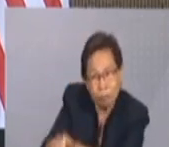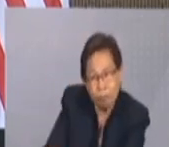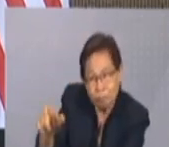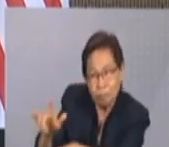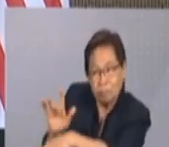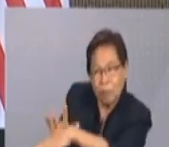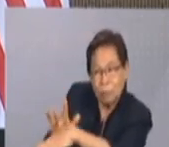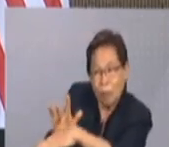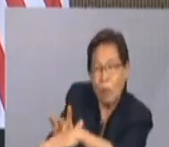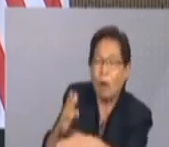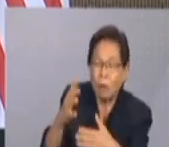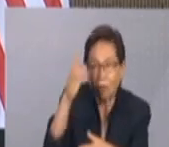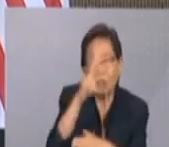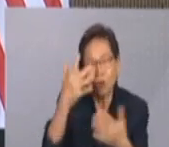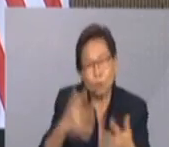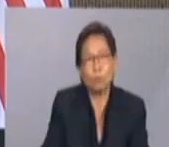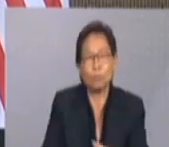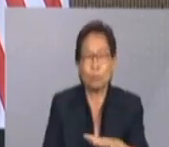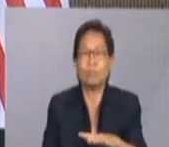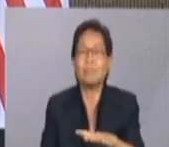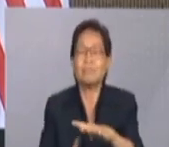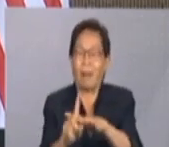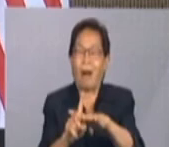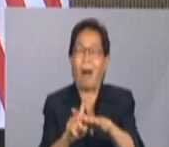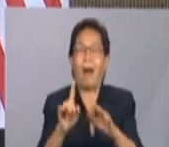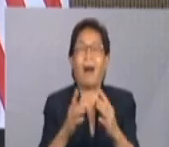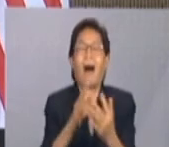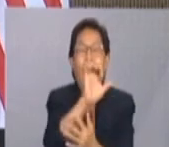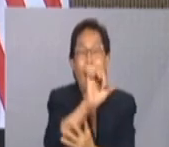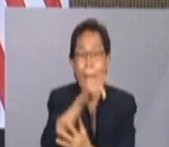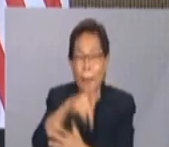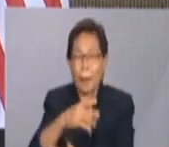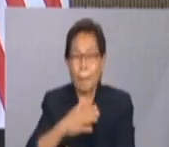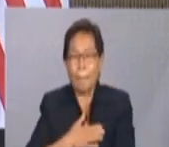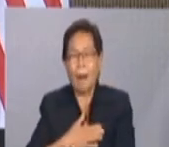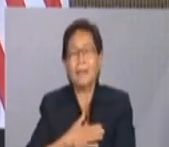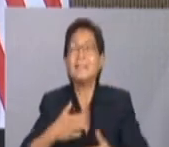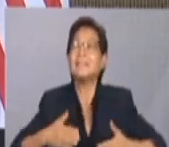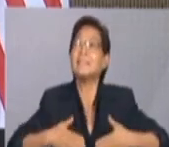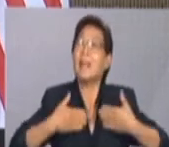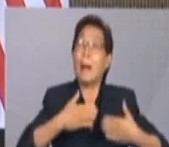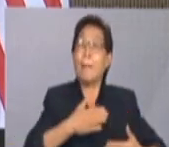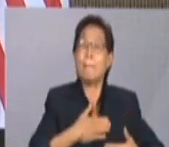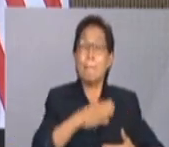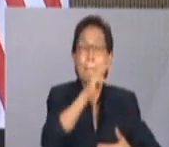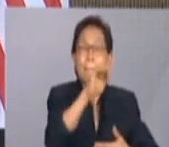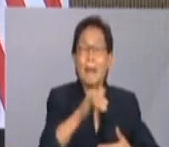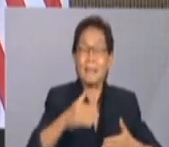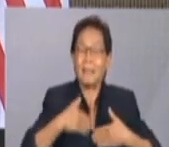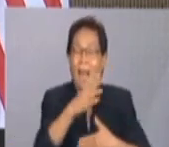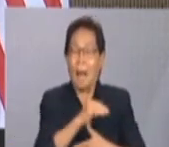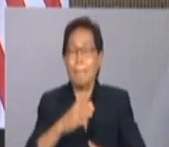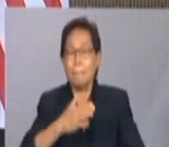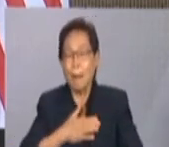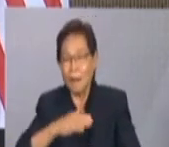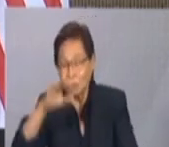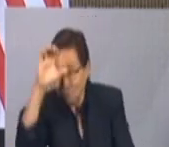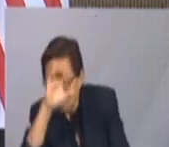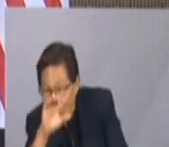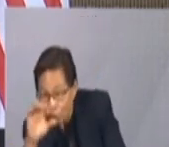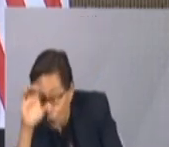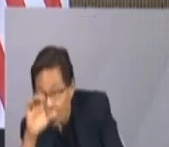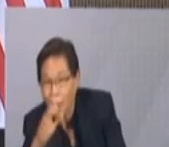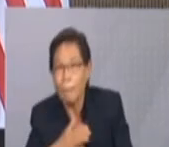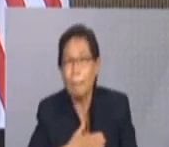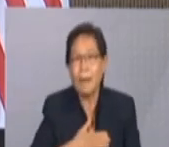kerajaan telah menunjukkan aplikasi yang diberi nama May sejahtera dan maitrise bye